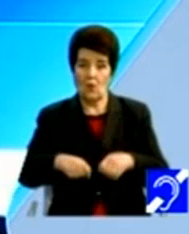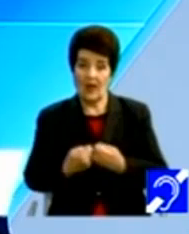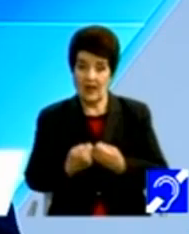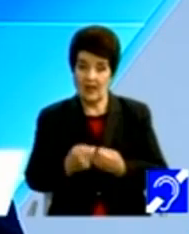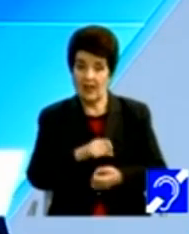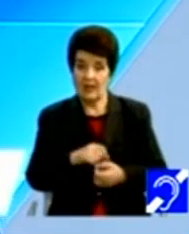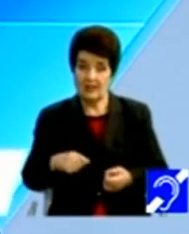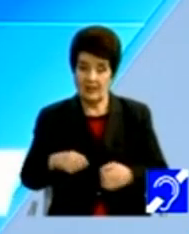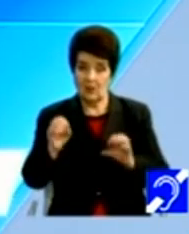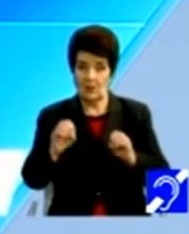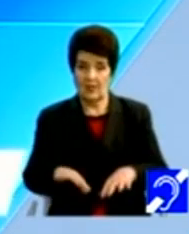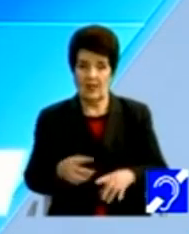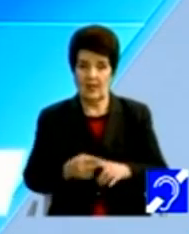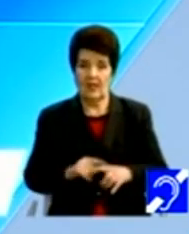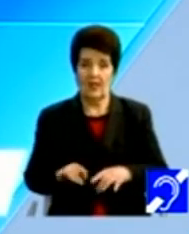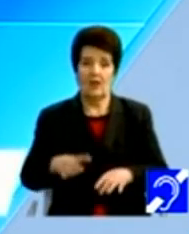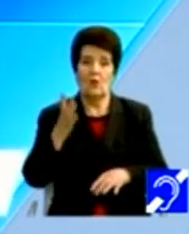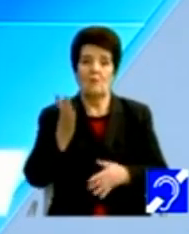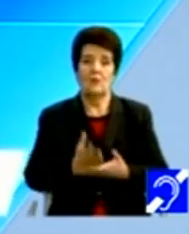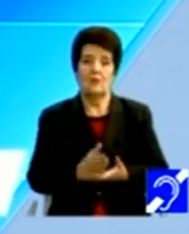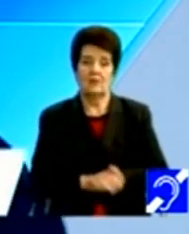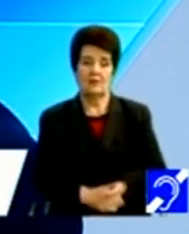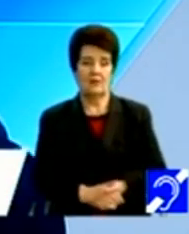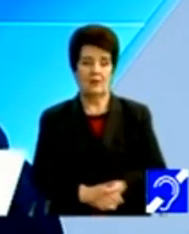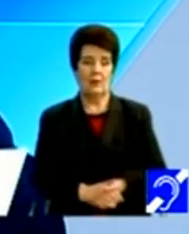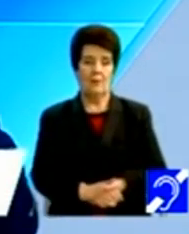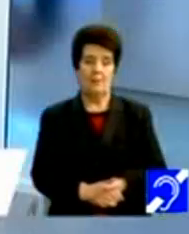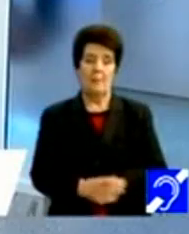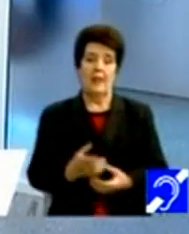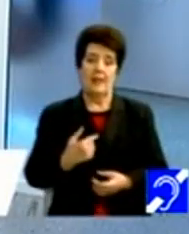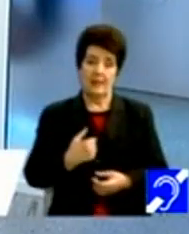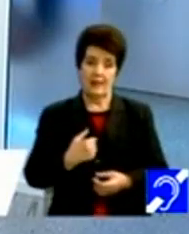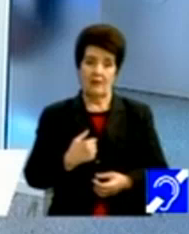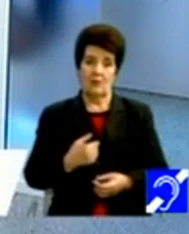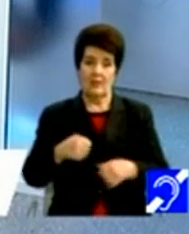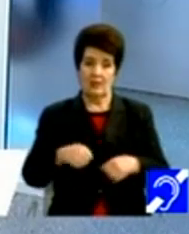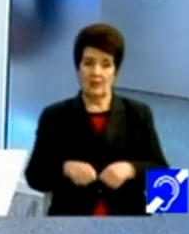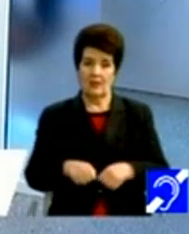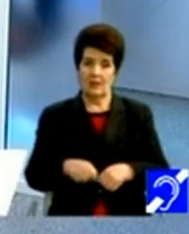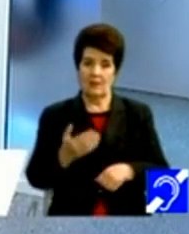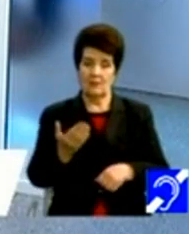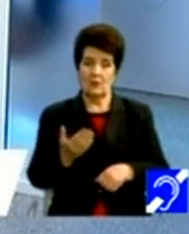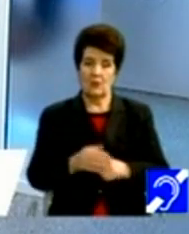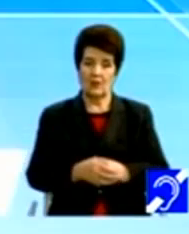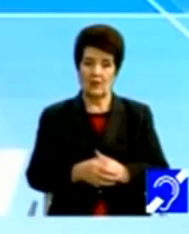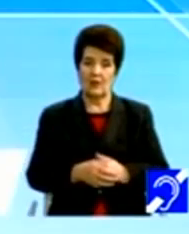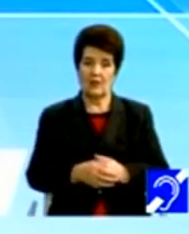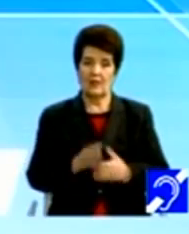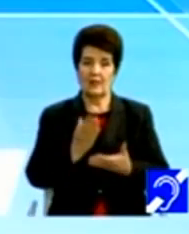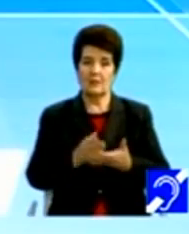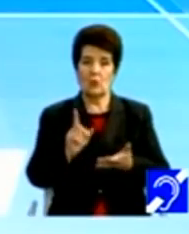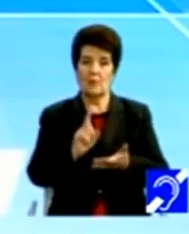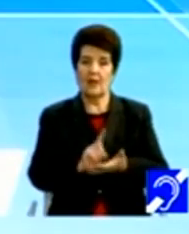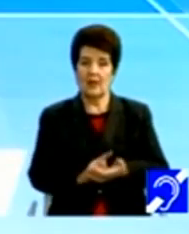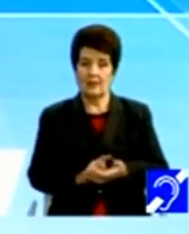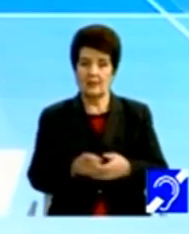singuri toate hotărârile pe care le-au adoptat. Mulțumesc. E posibilă coalizarea Dreptei, domnul Țăcu, în turul 2? Este